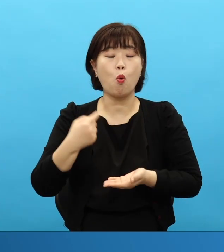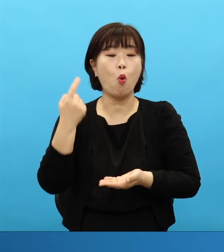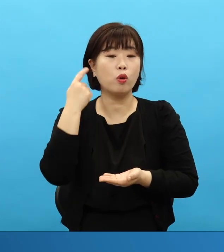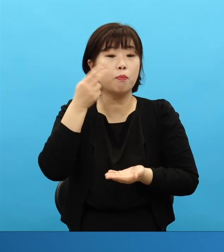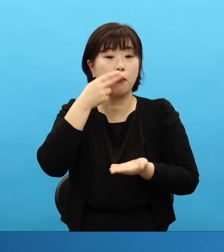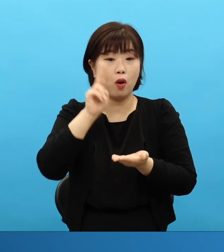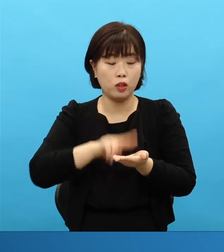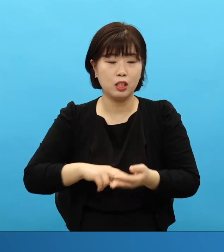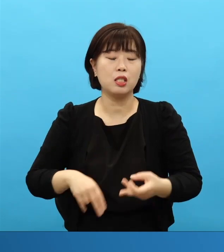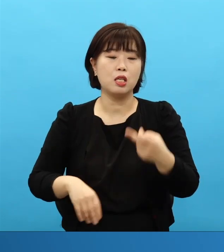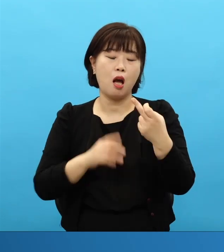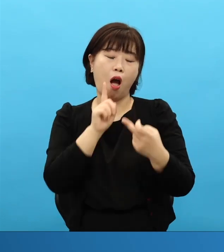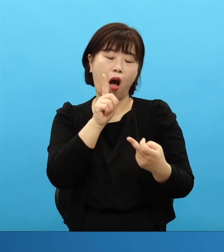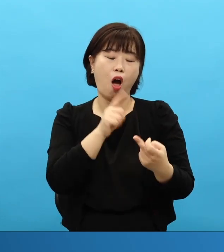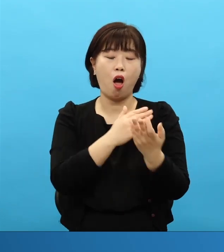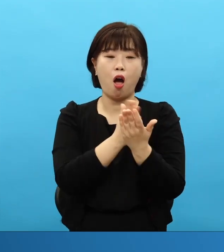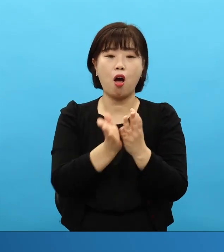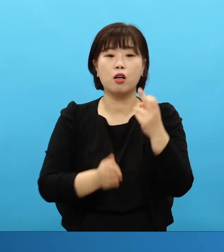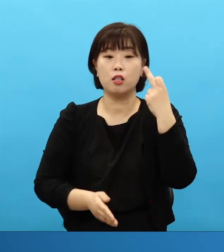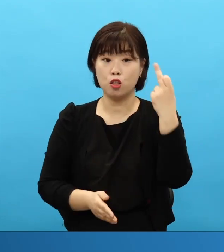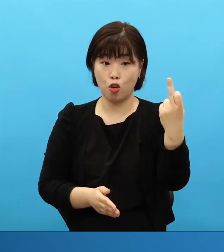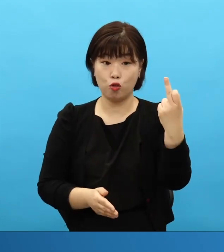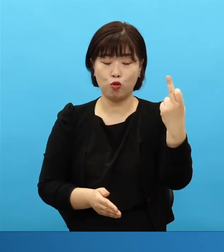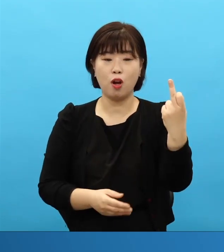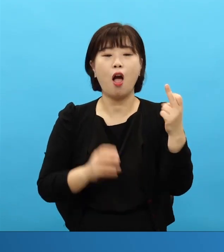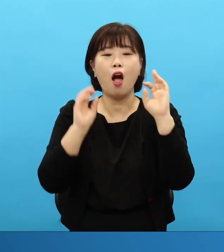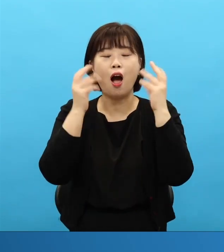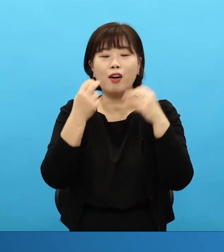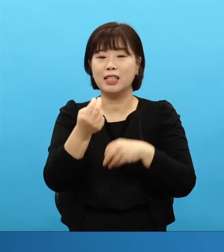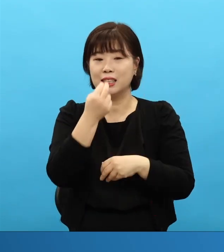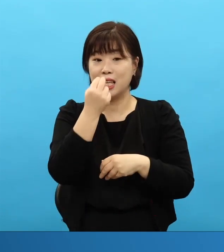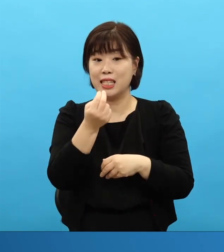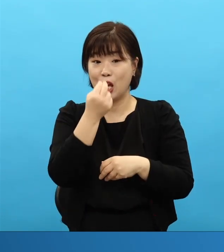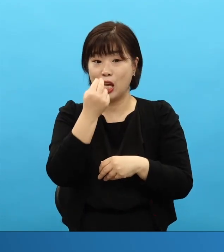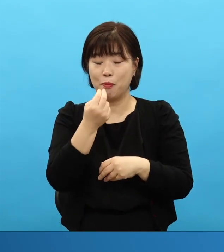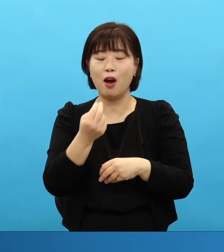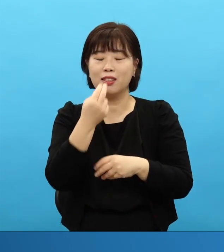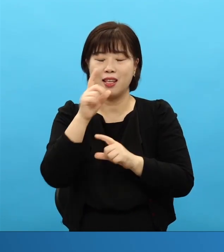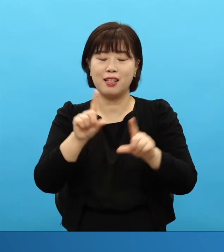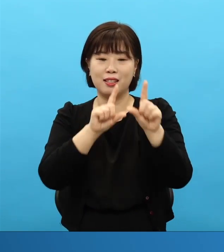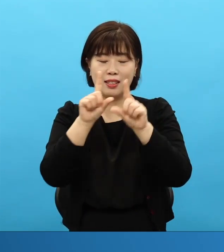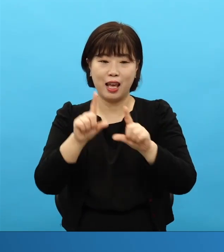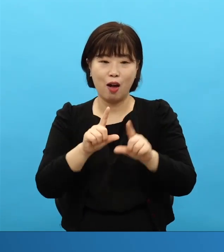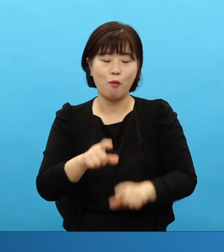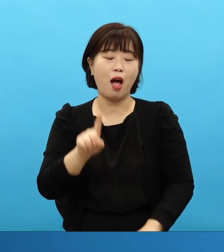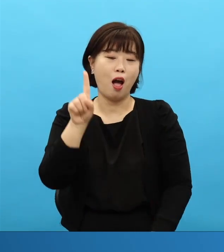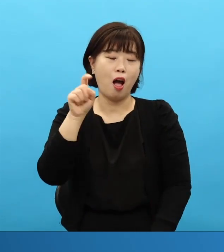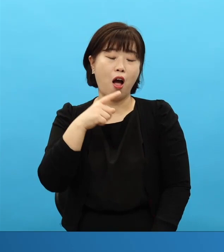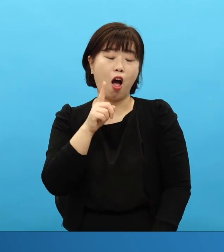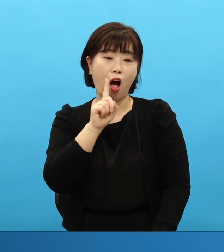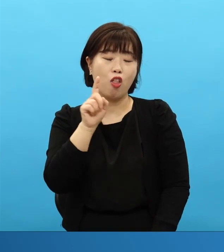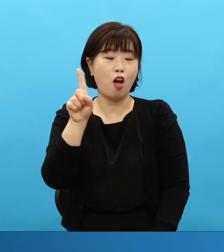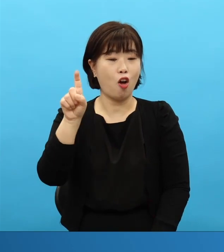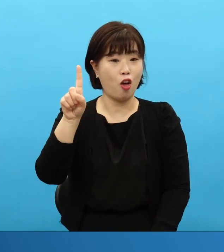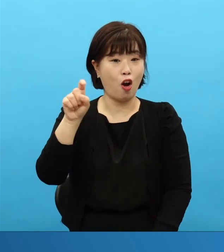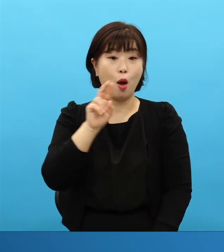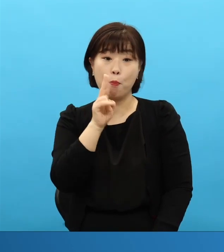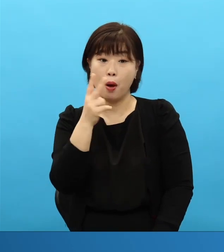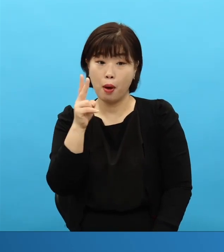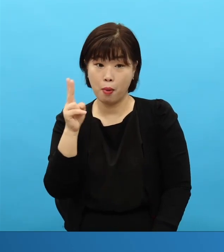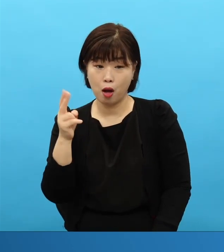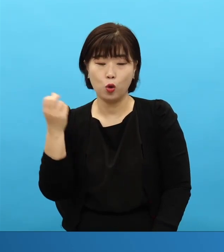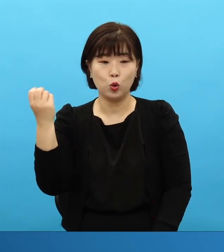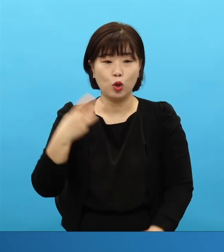12개 언어, 어린이 새생명 새생활은 11개 언어, 어린이 복음 선구 109절 따라쓰기는 10개